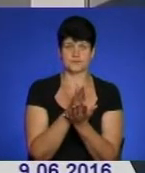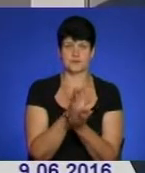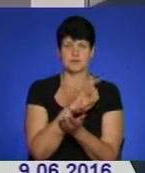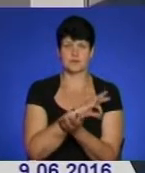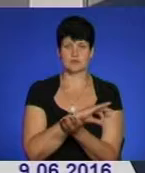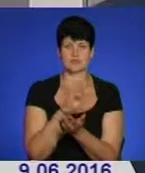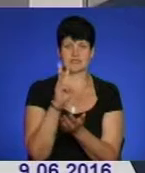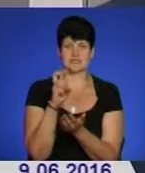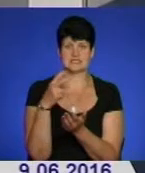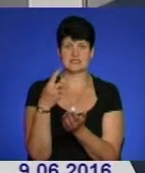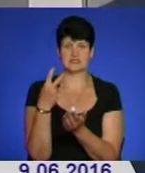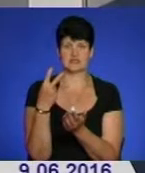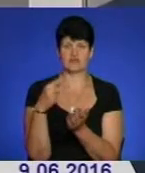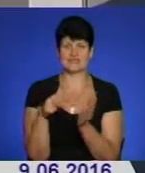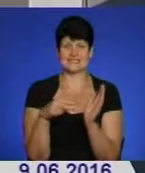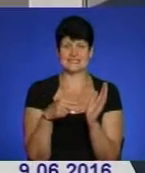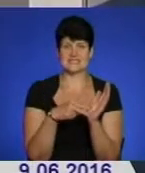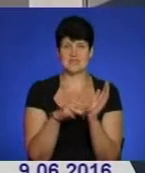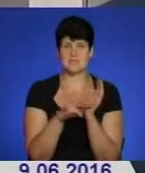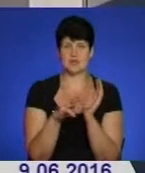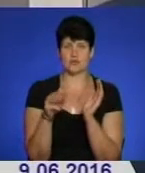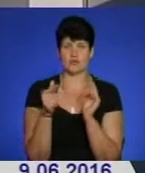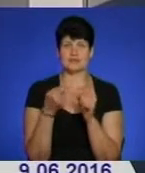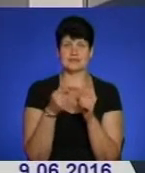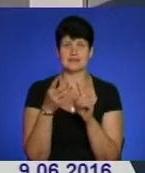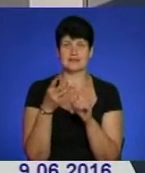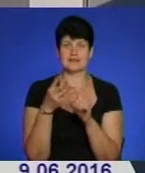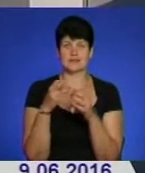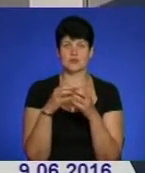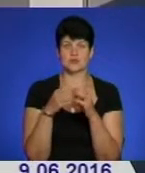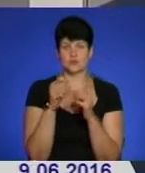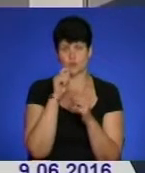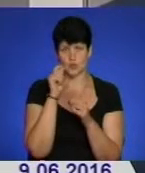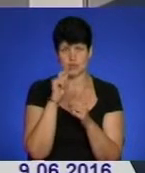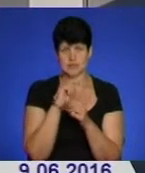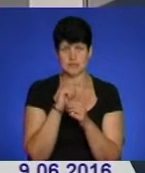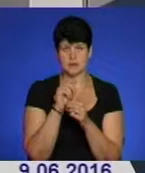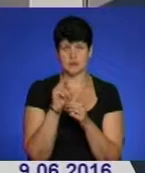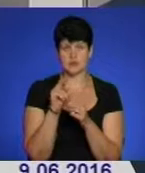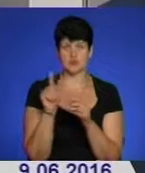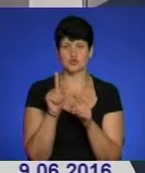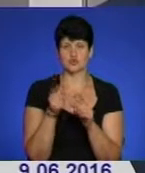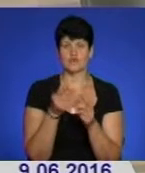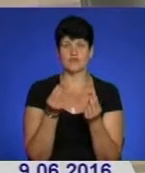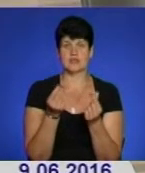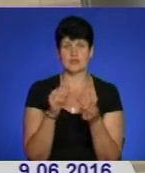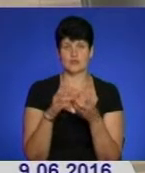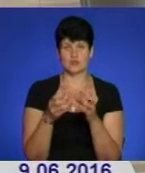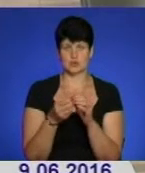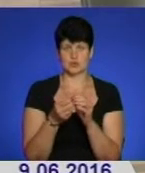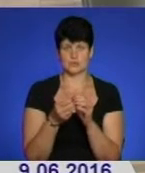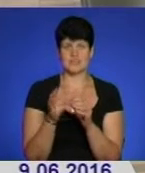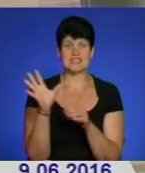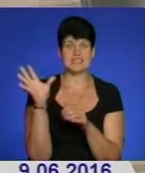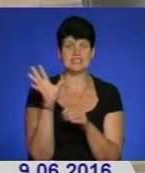прибуток 327 мільйонів гривень. І це третій результат в Україні по щодо фінансового результату. За